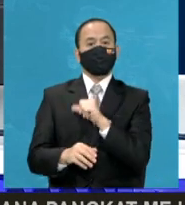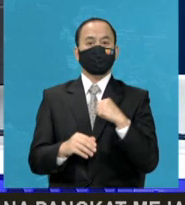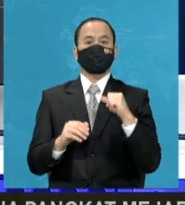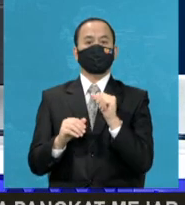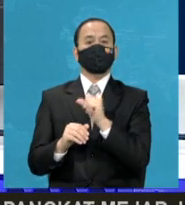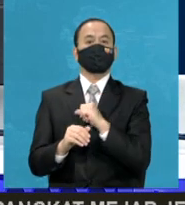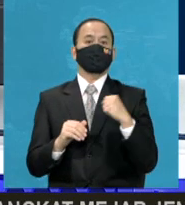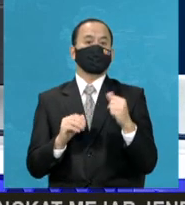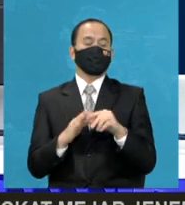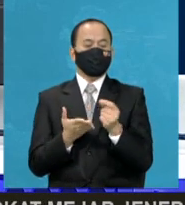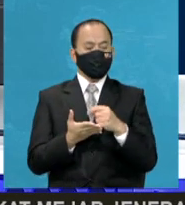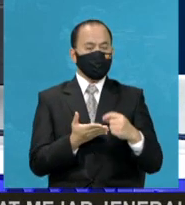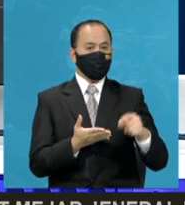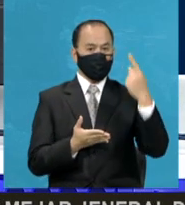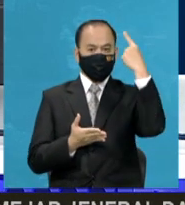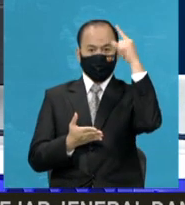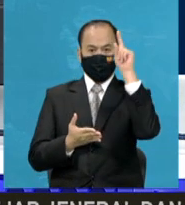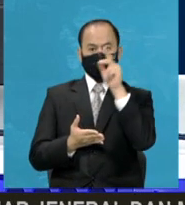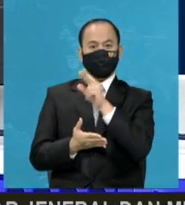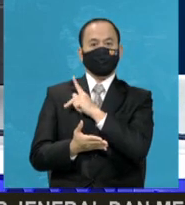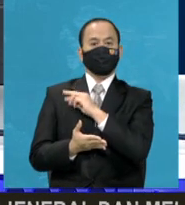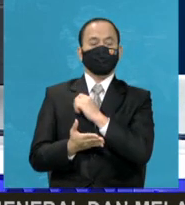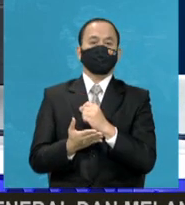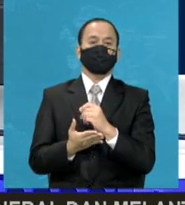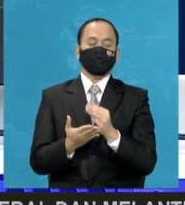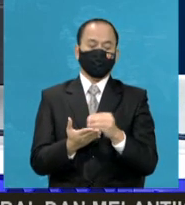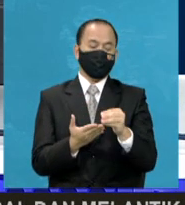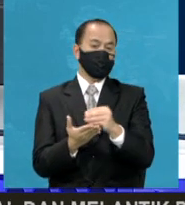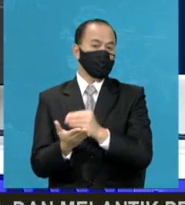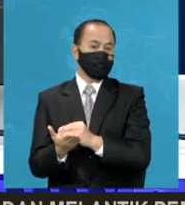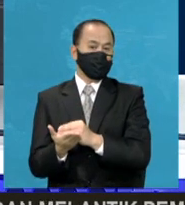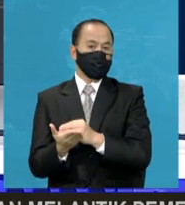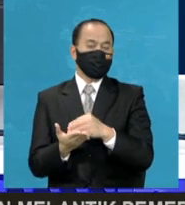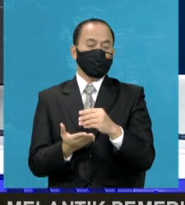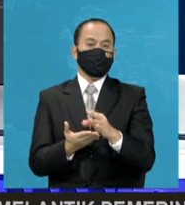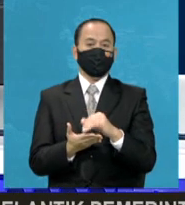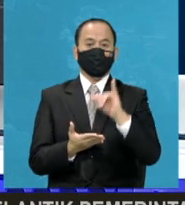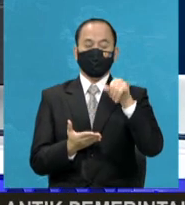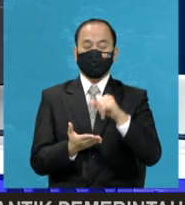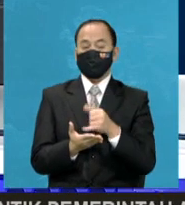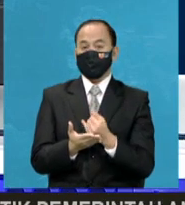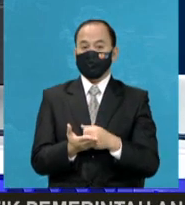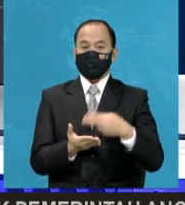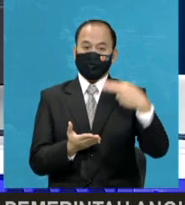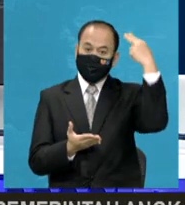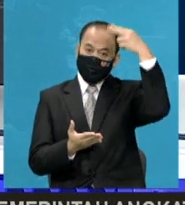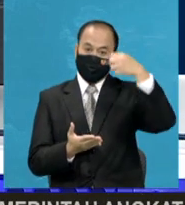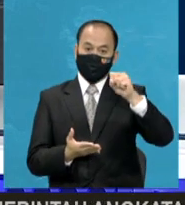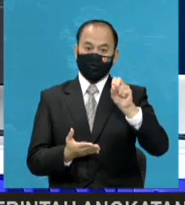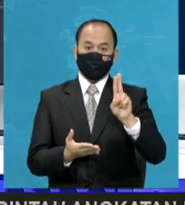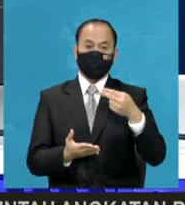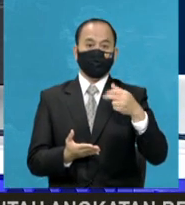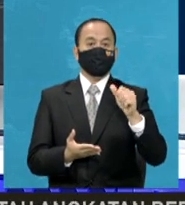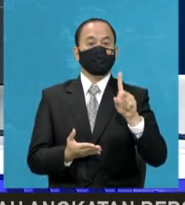peruntukan bagi Kementerian hal ehwal agama yang berformat jatuh serius Setia jurutera Oh Haji suhaime bin Haji Jafar